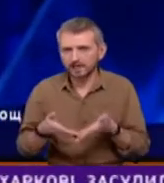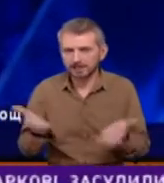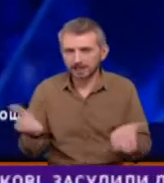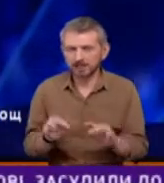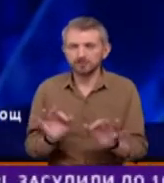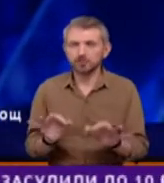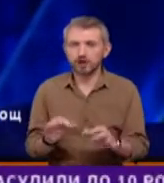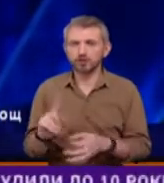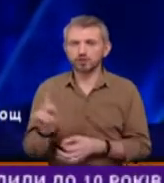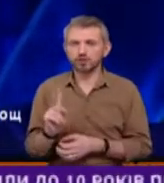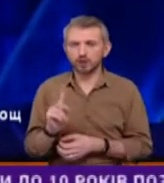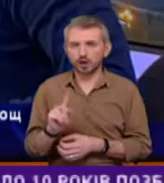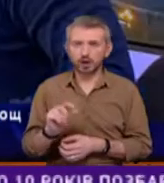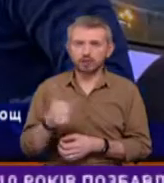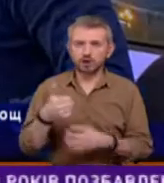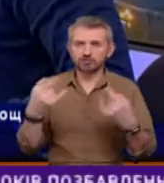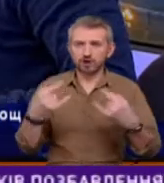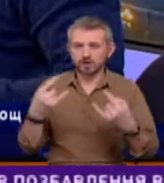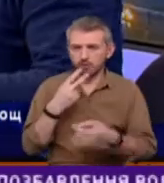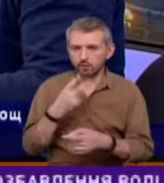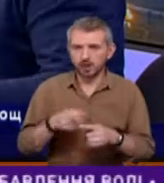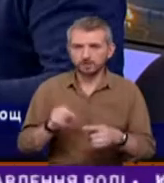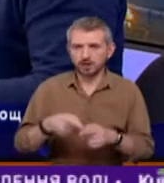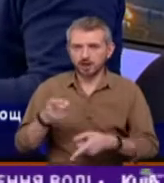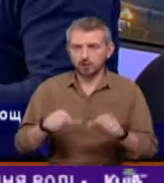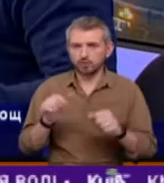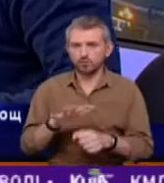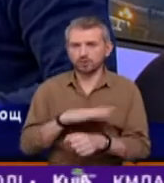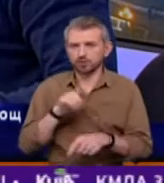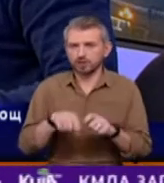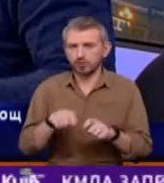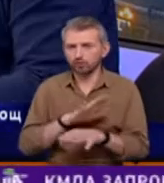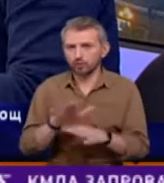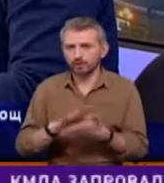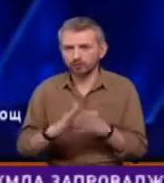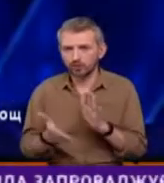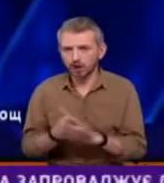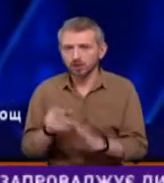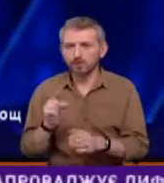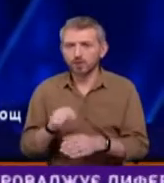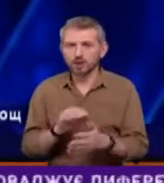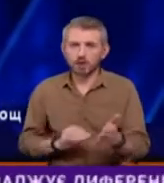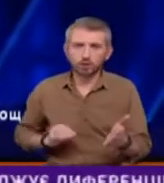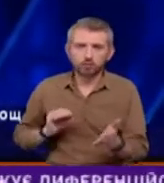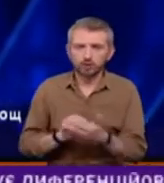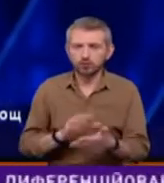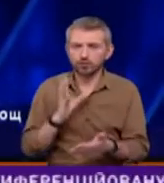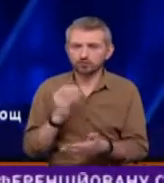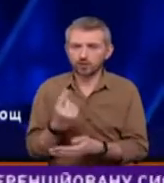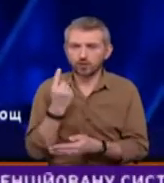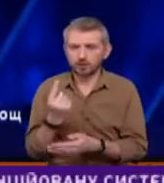що перший канал побачив, що це реально може бути неконтрольована ситуація. Вони постфактум дописують ще один пункт